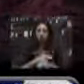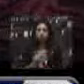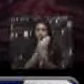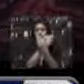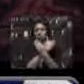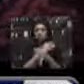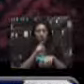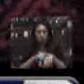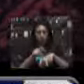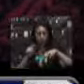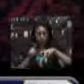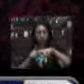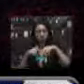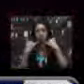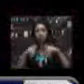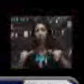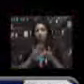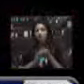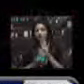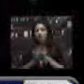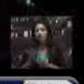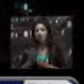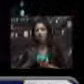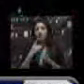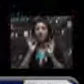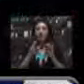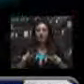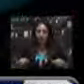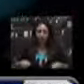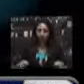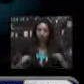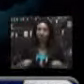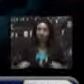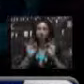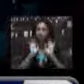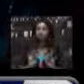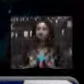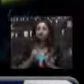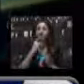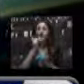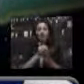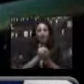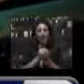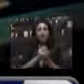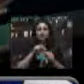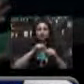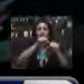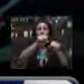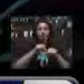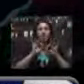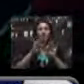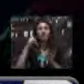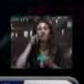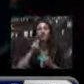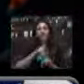دي ملوش علاج ولا ليه اي حاجه، كنت محتاجه بقى كرسي عشان اشيل عليه واخده عليه، اتصلت بواحد من